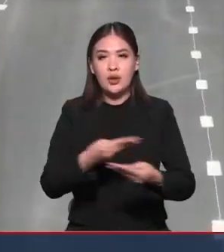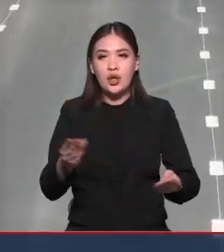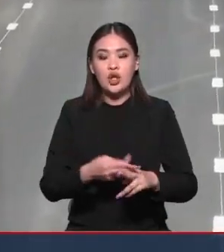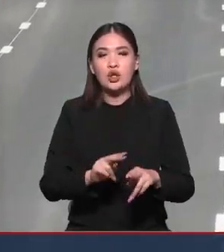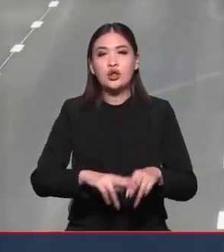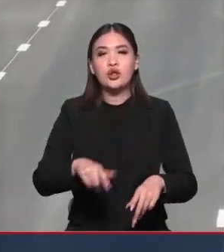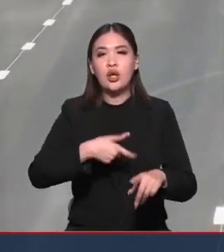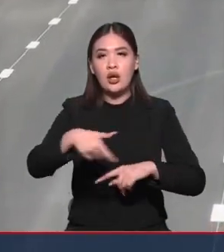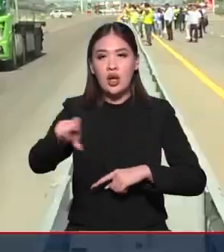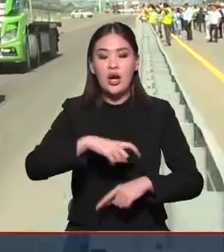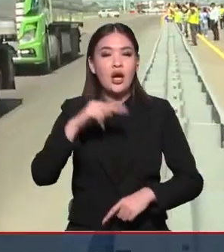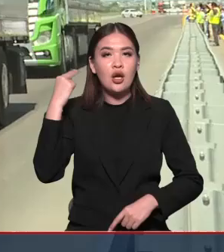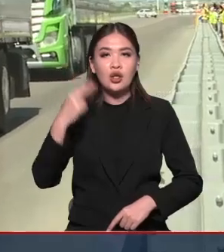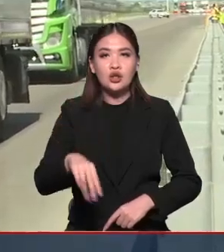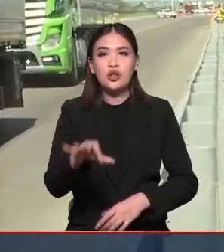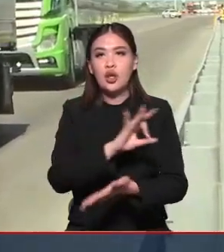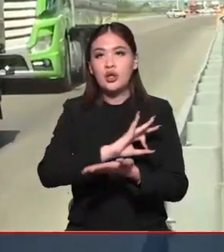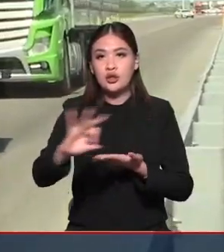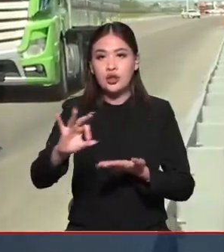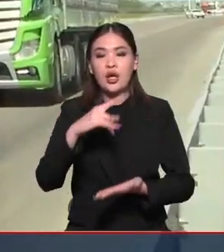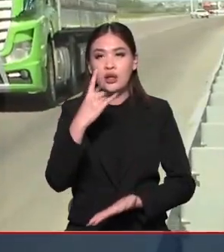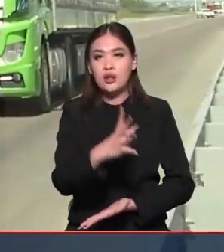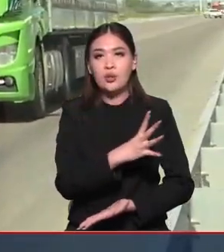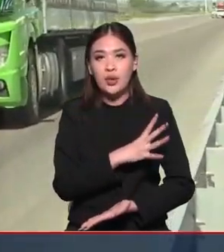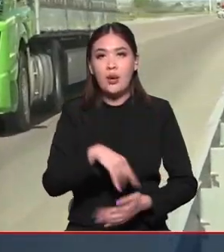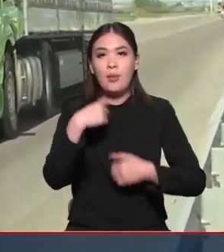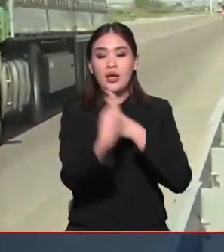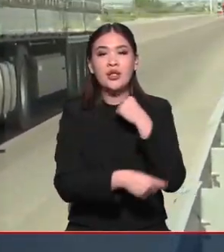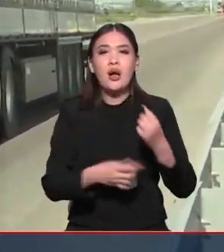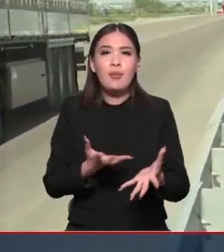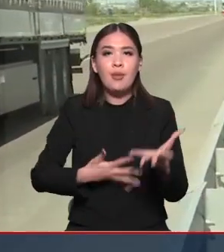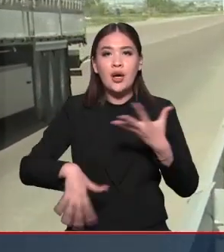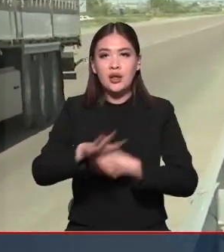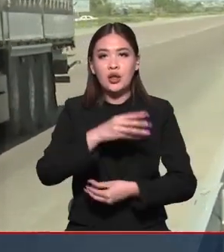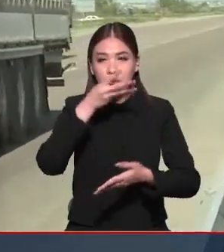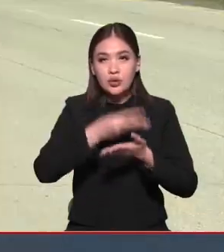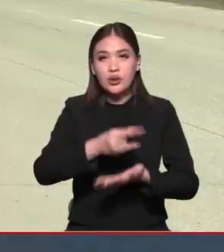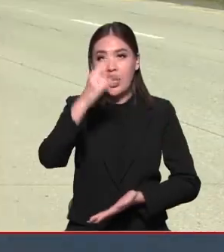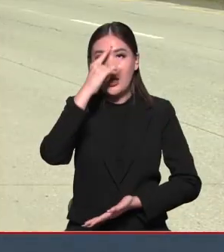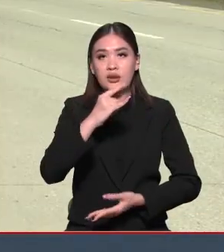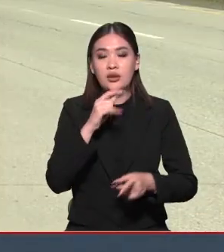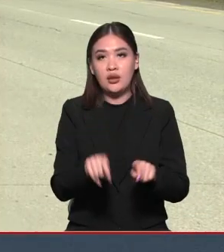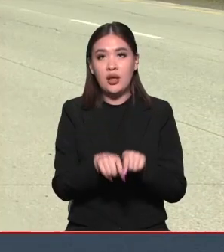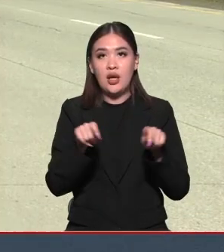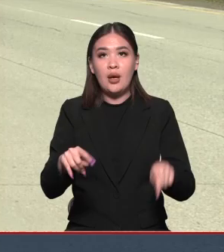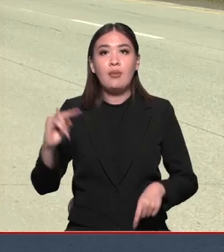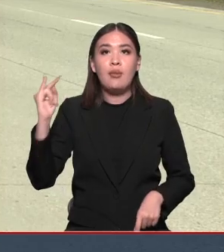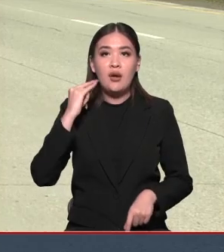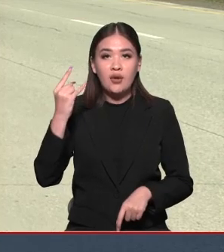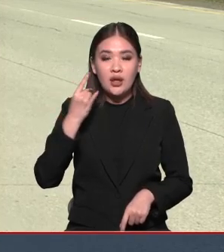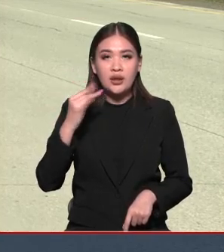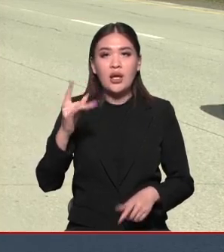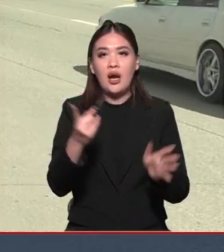жақсы. Ұлттық сапа орталығынан осындай баға алған. Инертті материалдардың барлығы отандық өнім. Павлодардың битумы мен